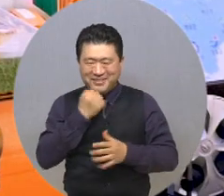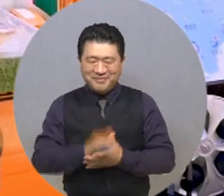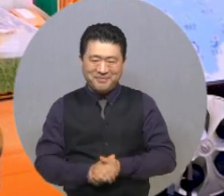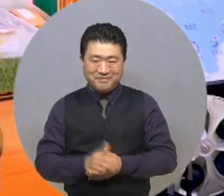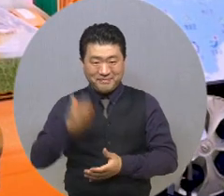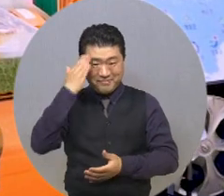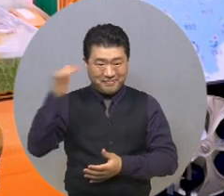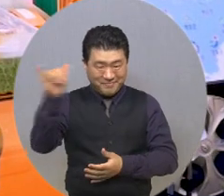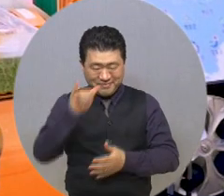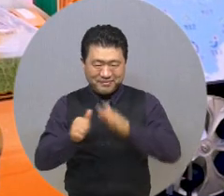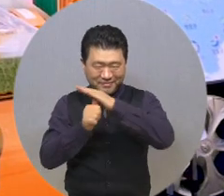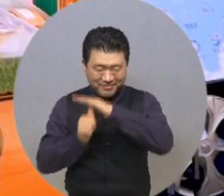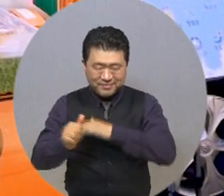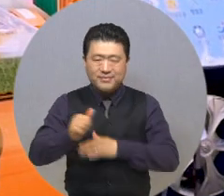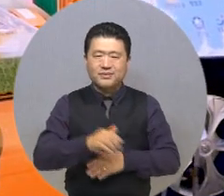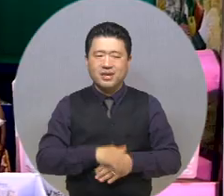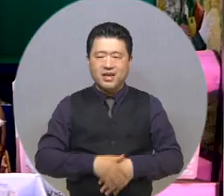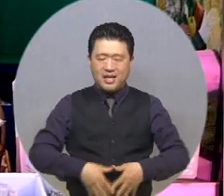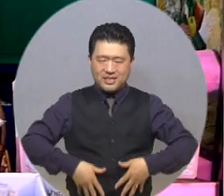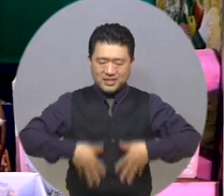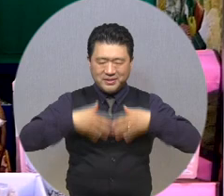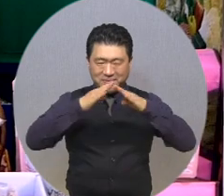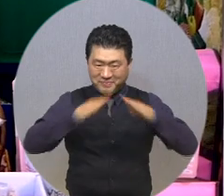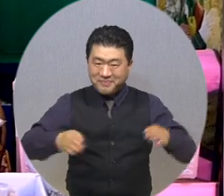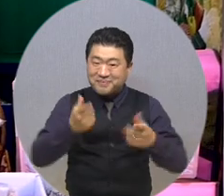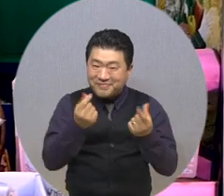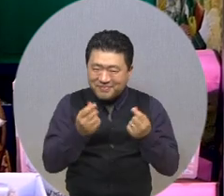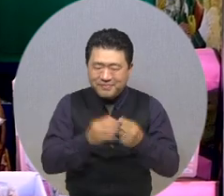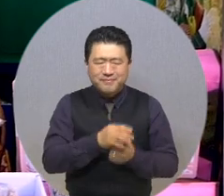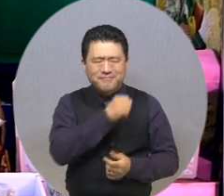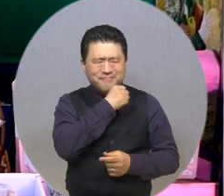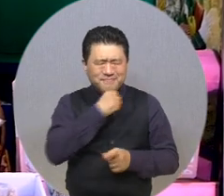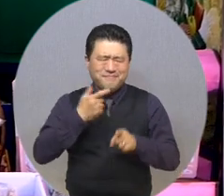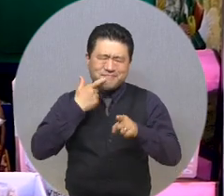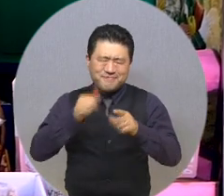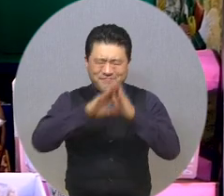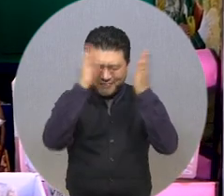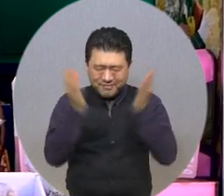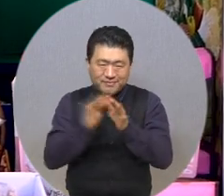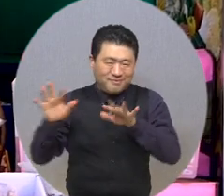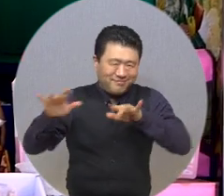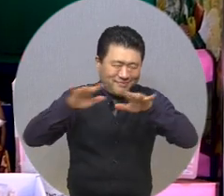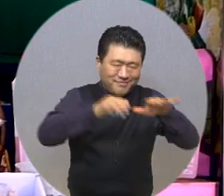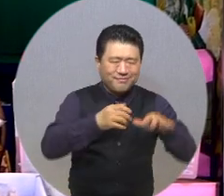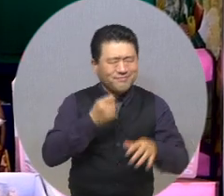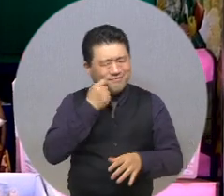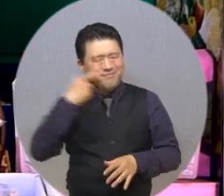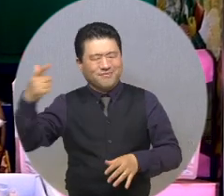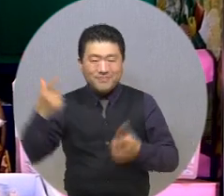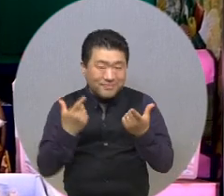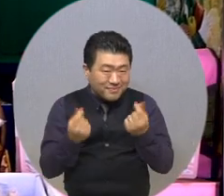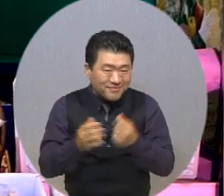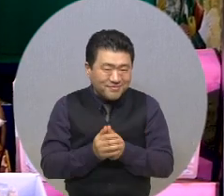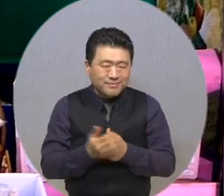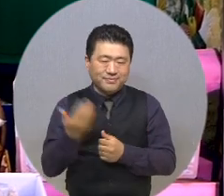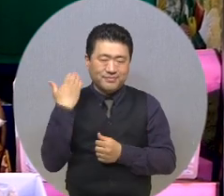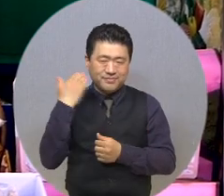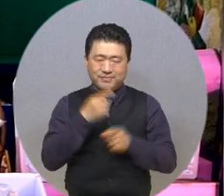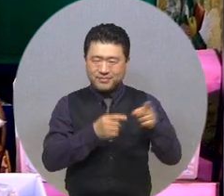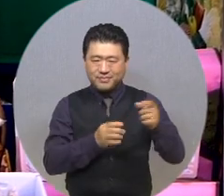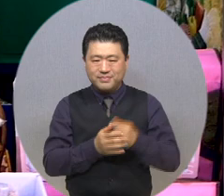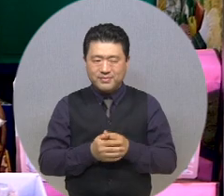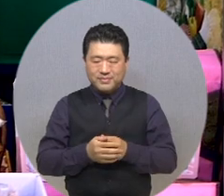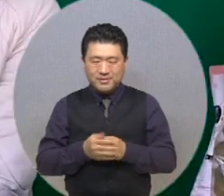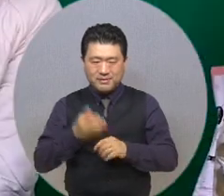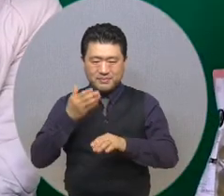대한민국의 마담의 이게 전남 아닙니까? 그럼요. 아, 전라도 미식가들만 모여 사는. 그러죠. 네. 최근에 거기 여행지에서